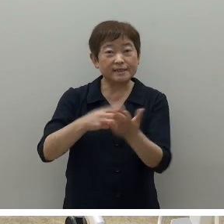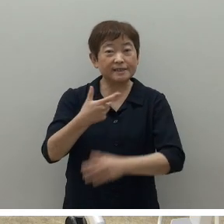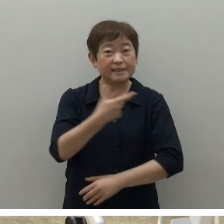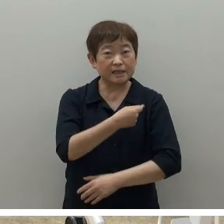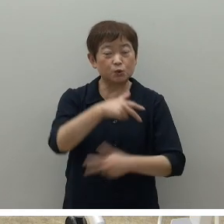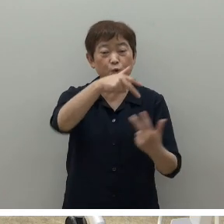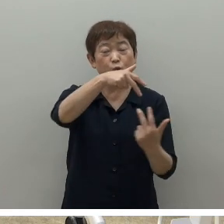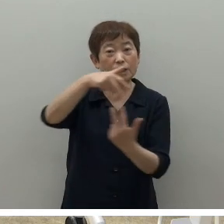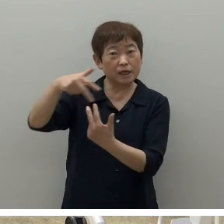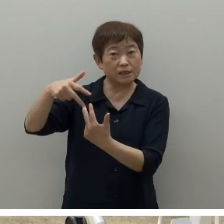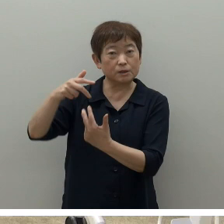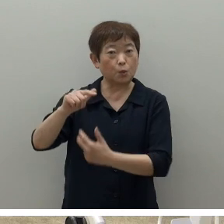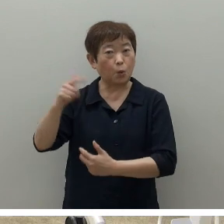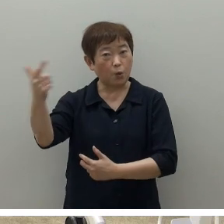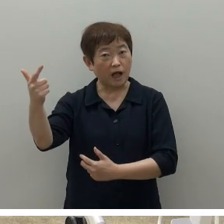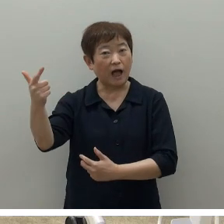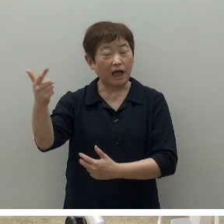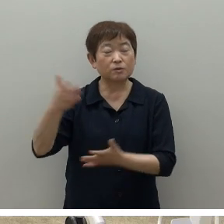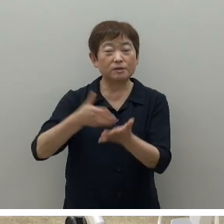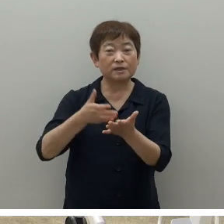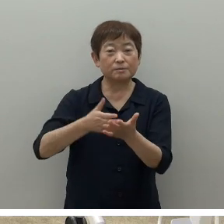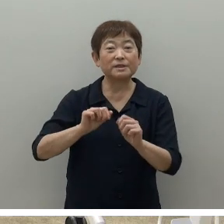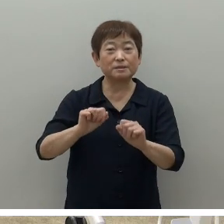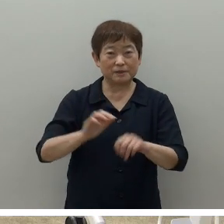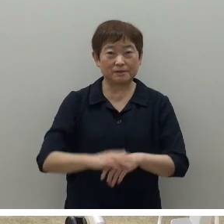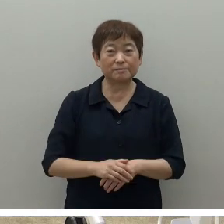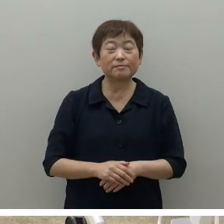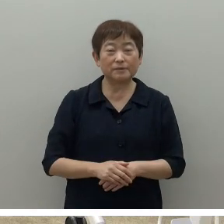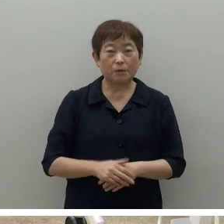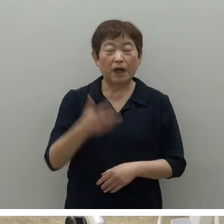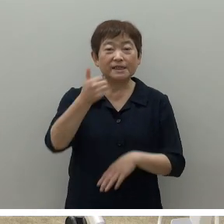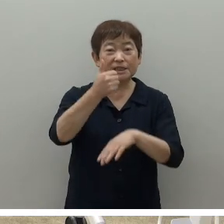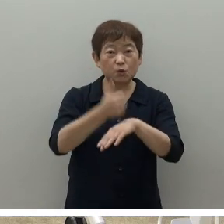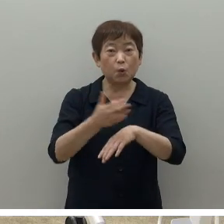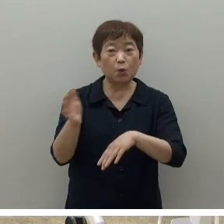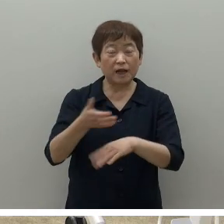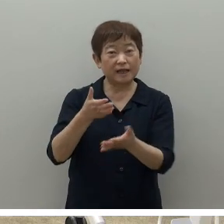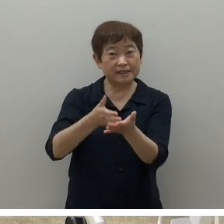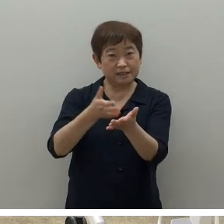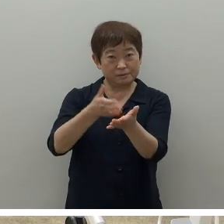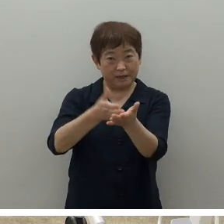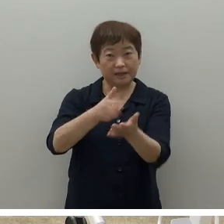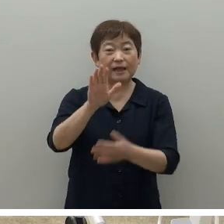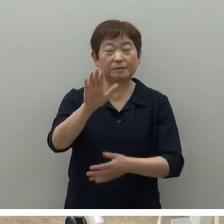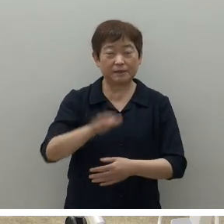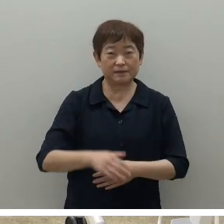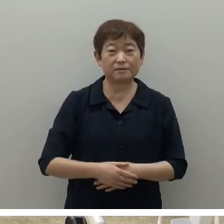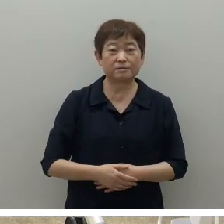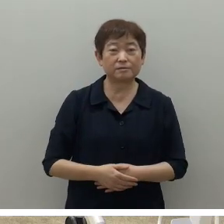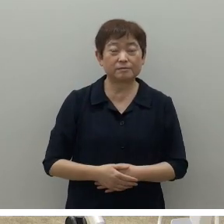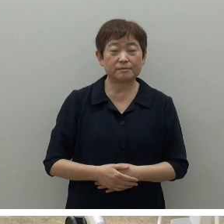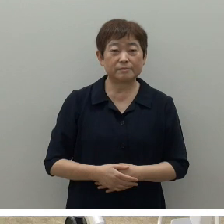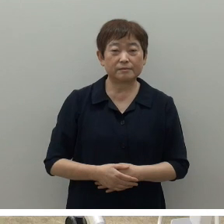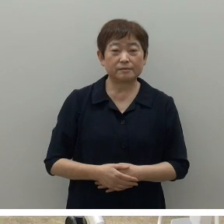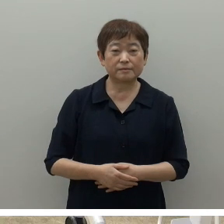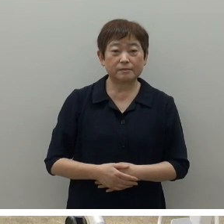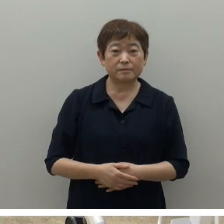意見になります。それでは市長より案件について説明申し上げます。